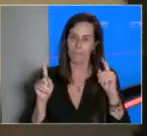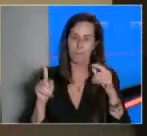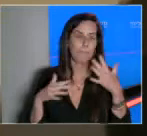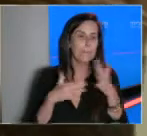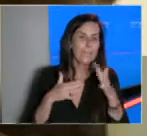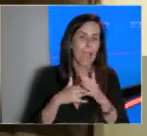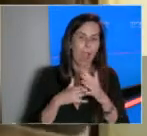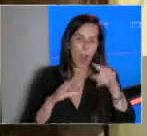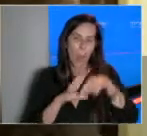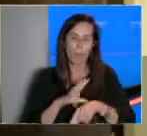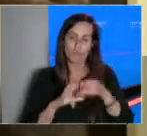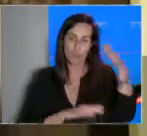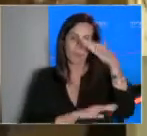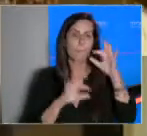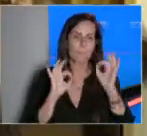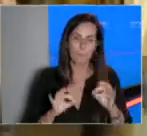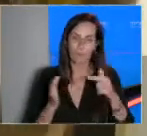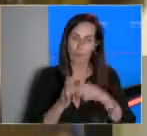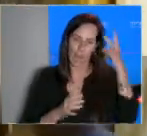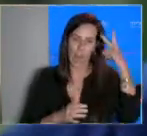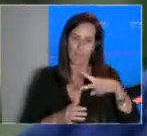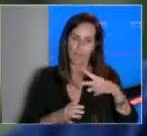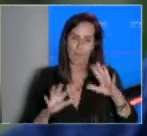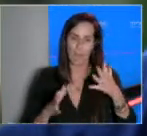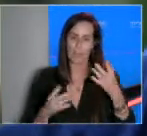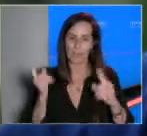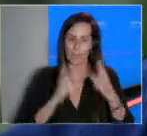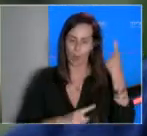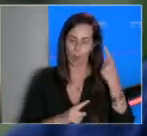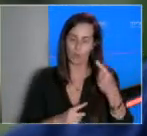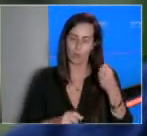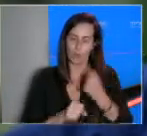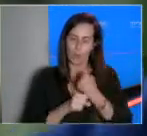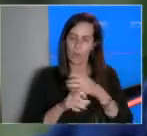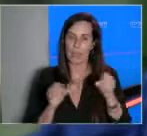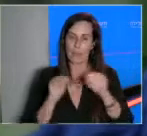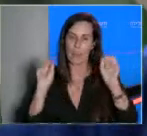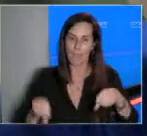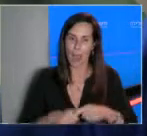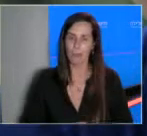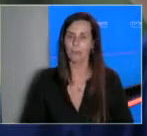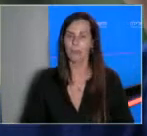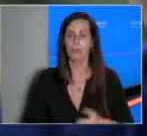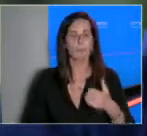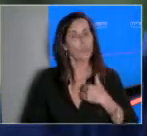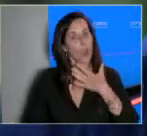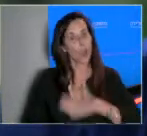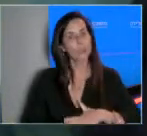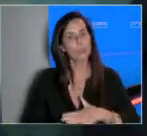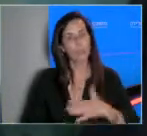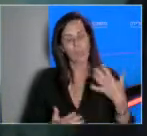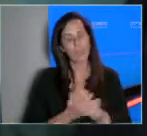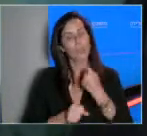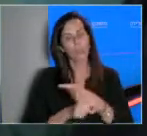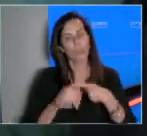איזושהי בדיקה מקיפה מטעם המדינה באמת בשביל להבין את היקף התופעה הזאת של העסקה הקבלנית. ואנחנו רוצות להצליח